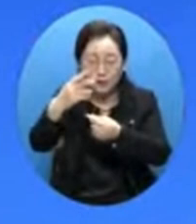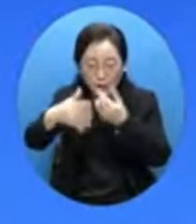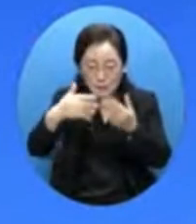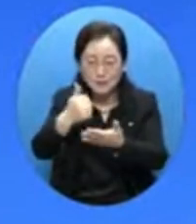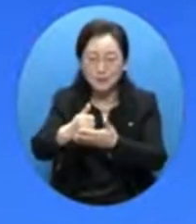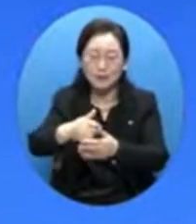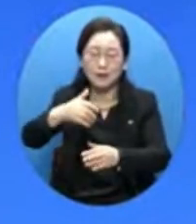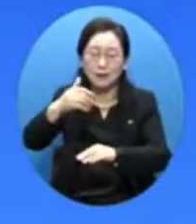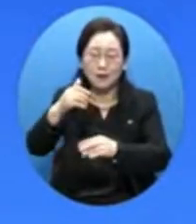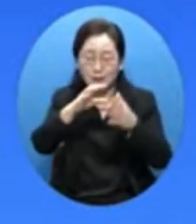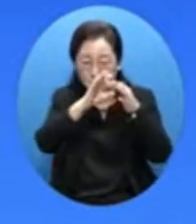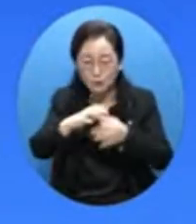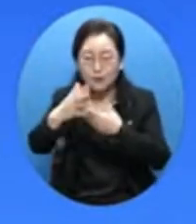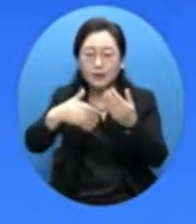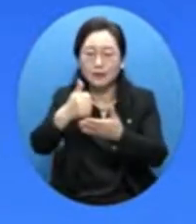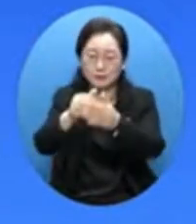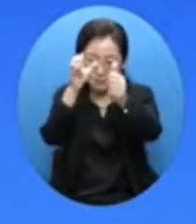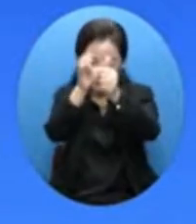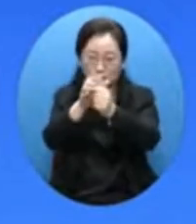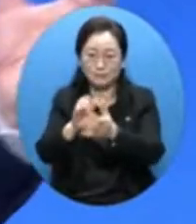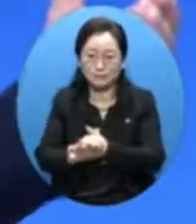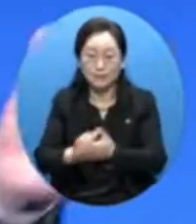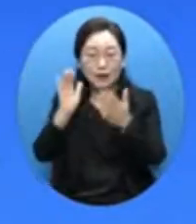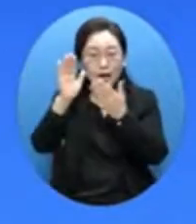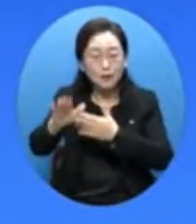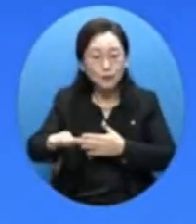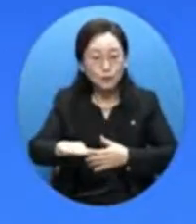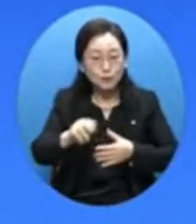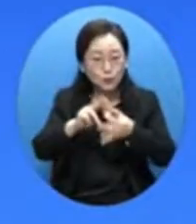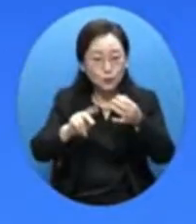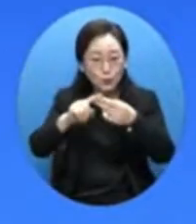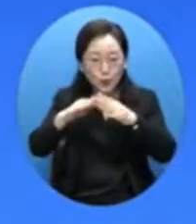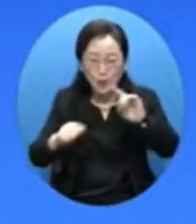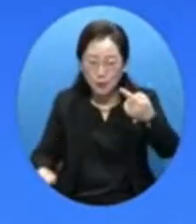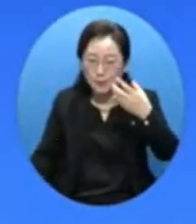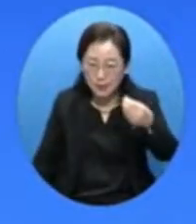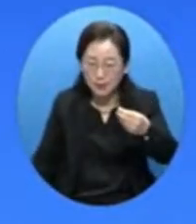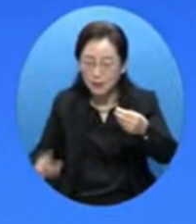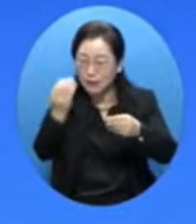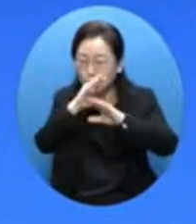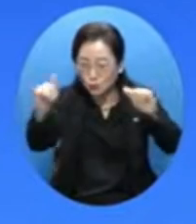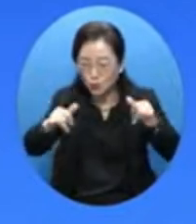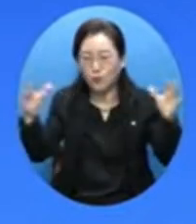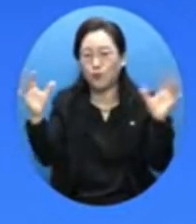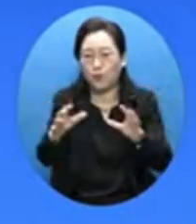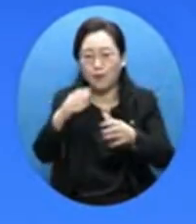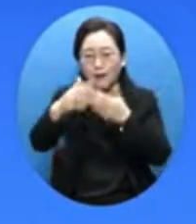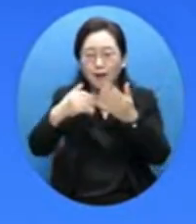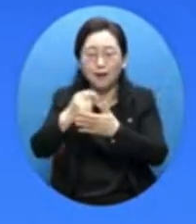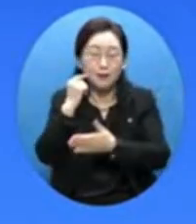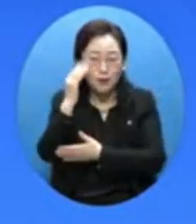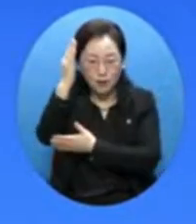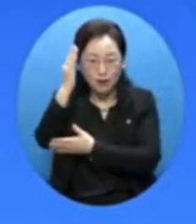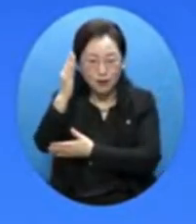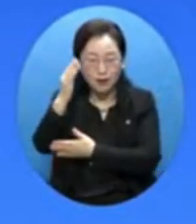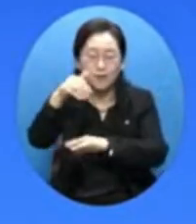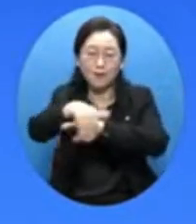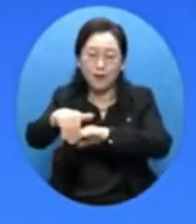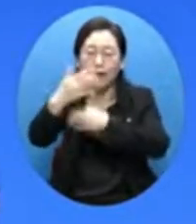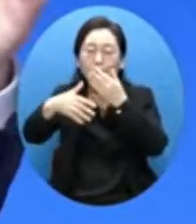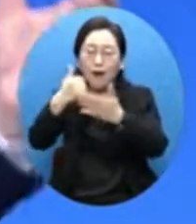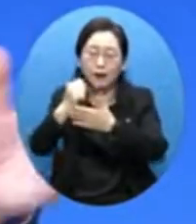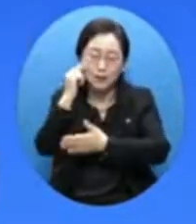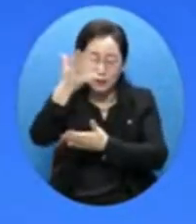일이고 마지막도 하나님이 하신 일입니다. 앞으로 우리 교회가 100만 성도를 모으고 하나님께 영광 돌리게 될 텐데 그것도 하나님이 하신 일입니다. 하나님이